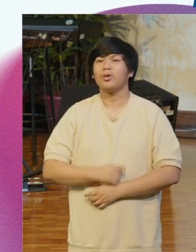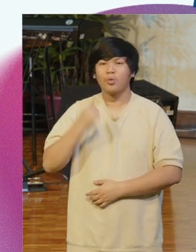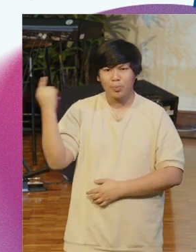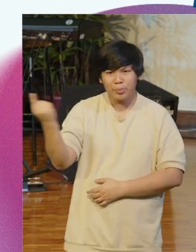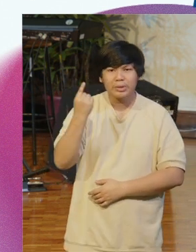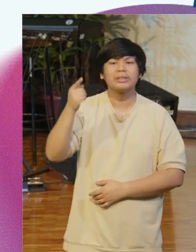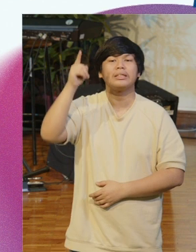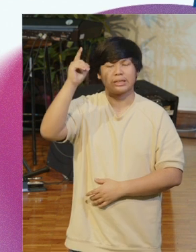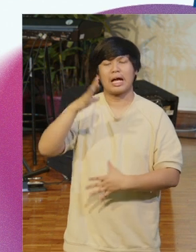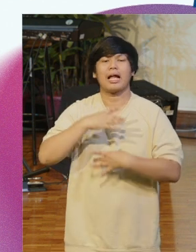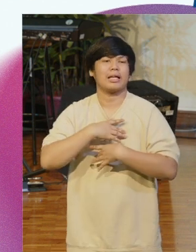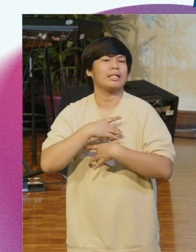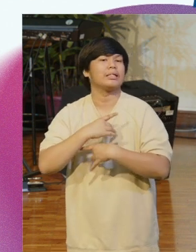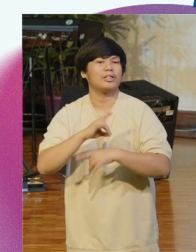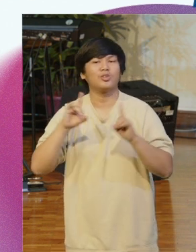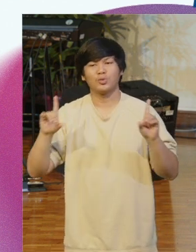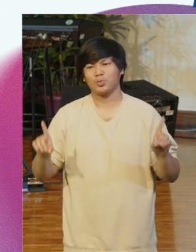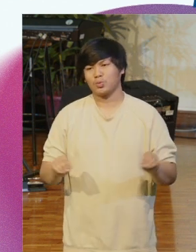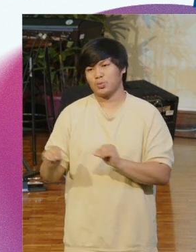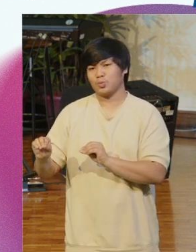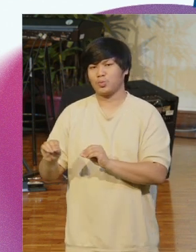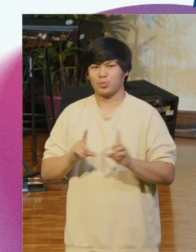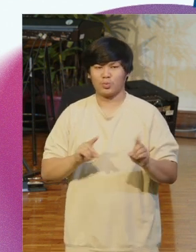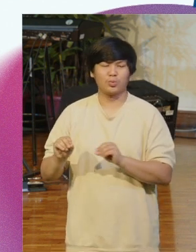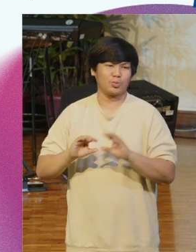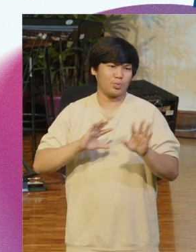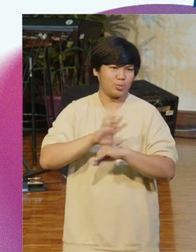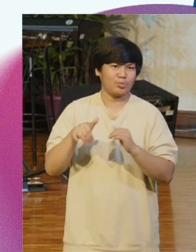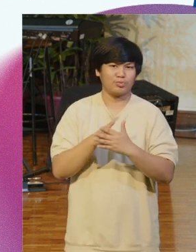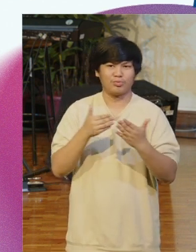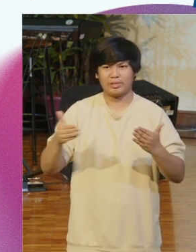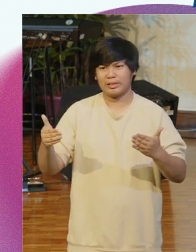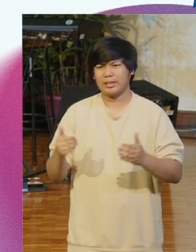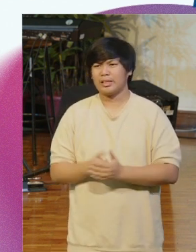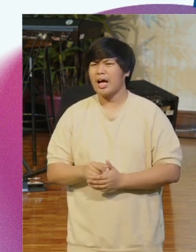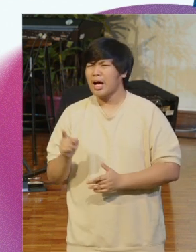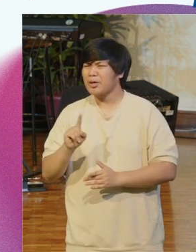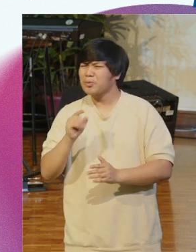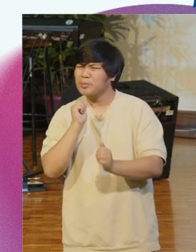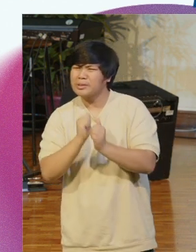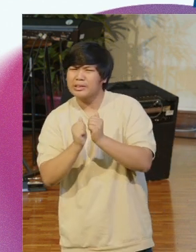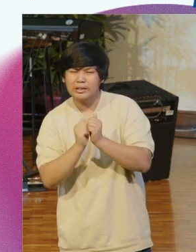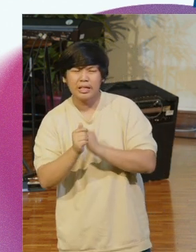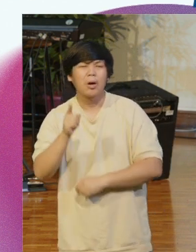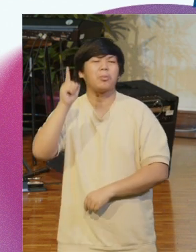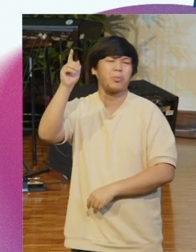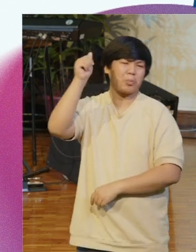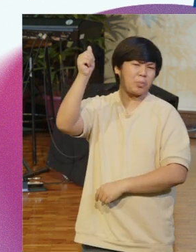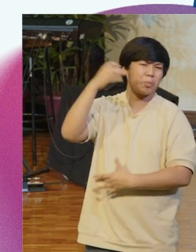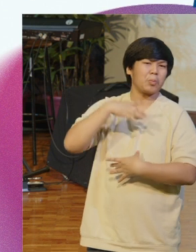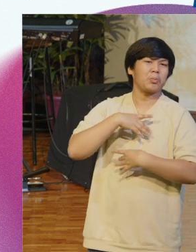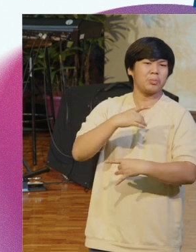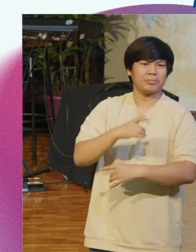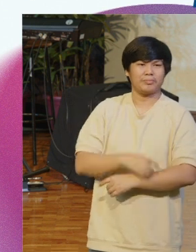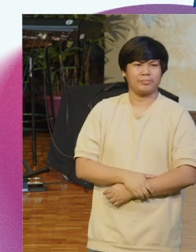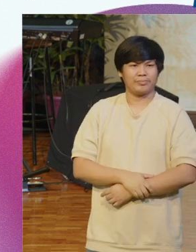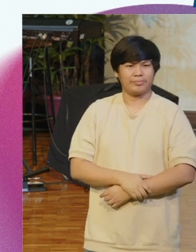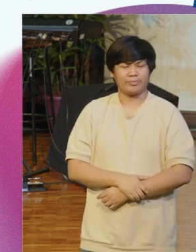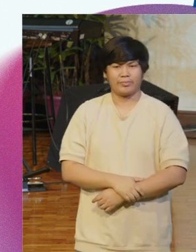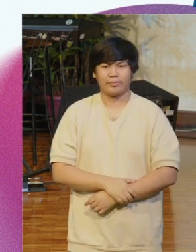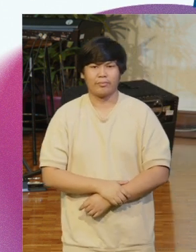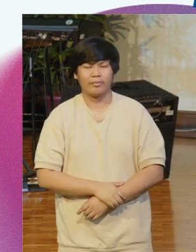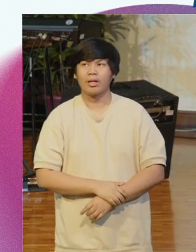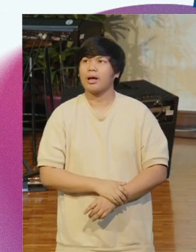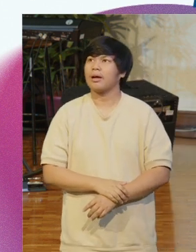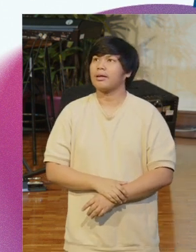always as He pleases. Parang malinaw-linaw yon, No? Siguro mas simple yung sabi ni